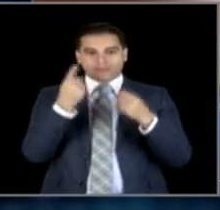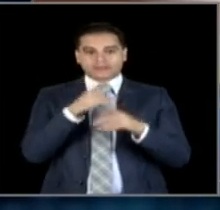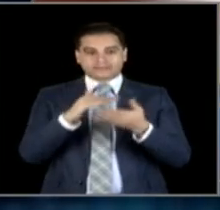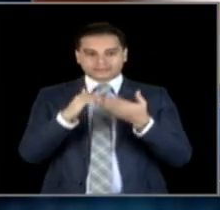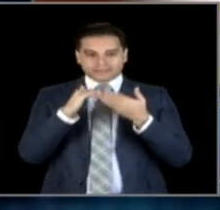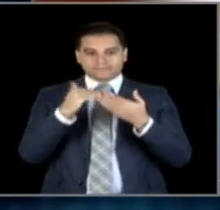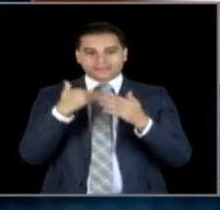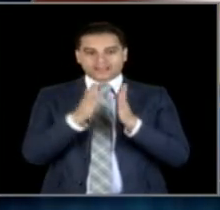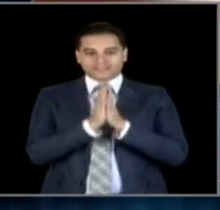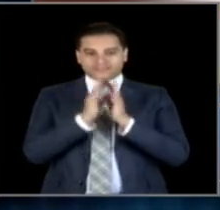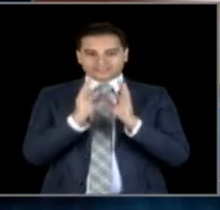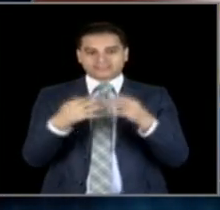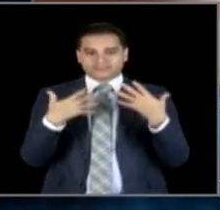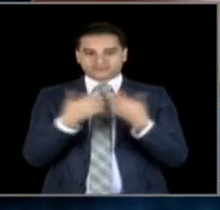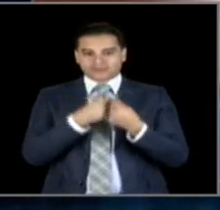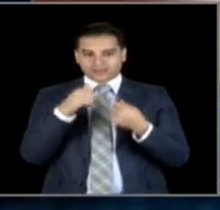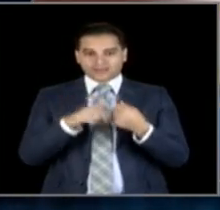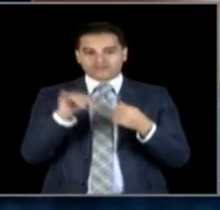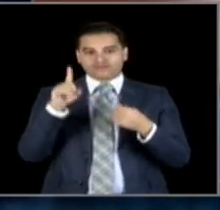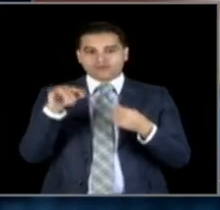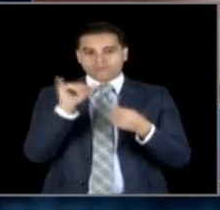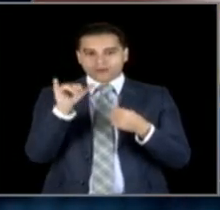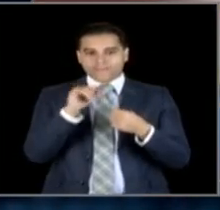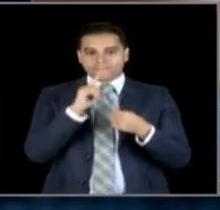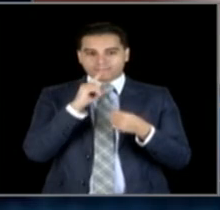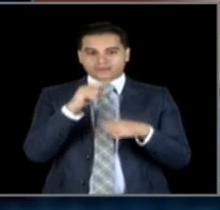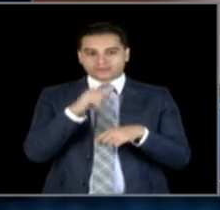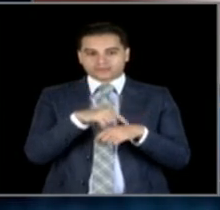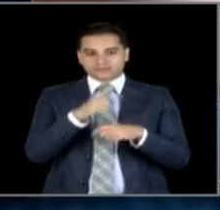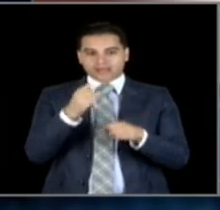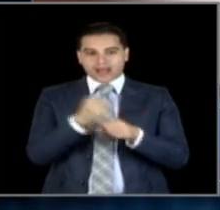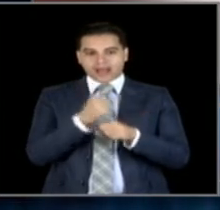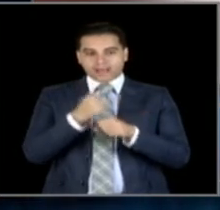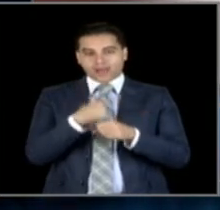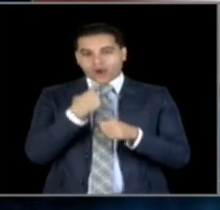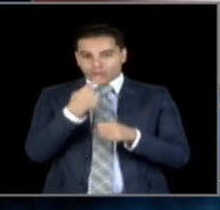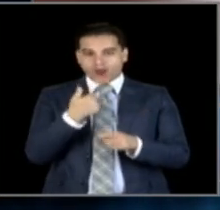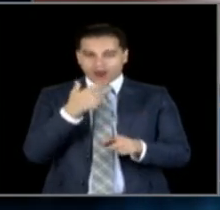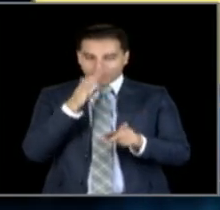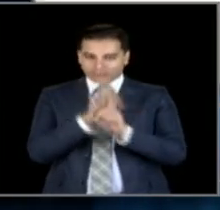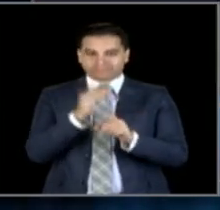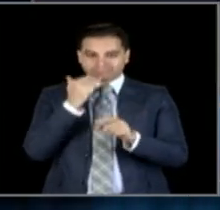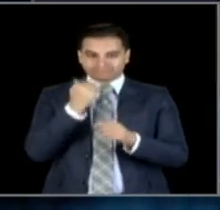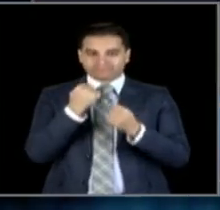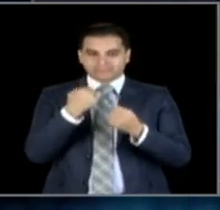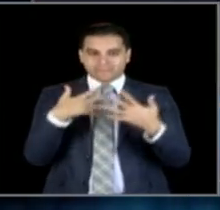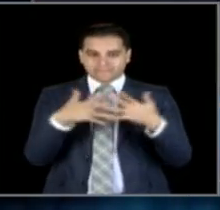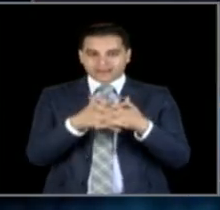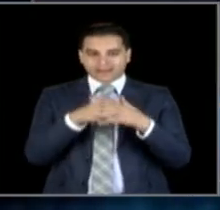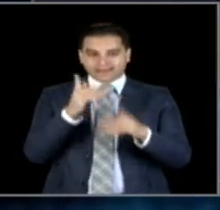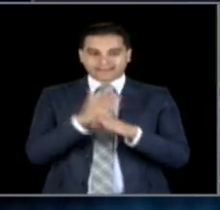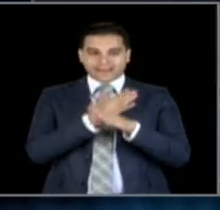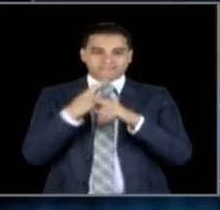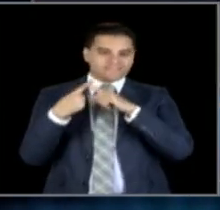طبعا احنا اسفين جدا ان احنا مش معاك النهارده في يوم مهم زي ده، بس دي كانت رغبتك. بس كلنا عايزين نقولك ان احنا واثقين فيك ومعاك بجد. انت تعبت معانا